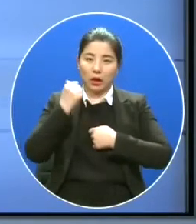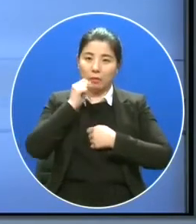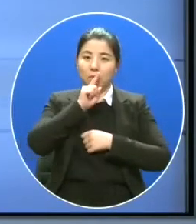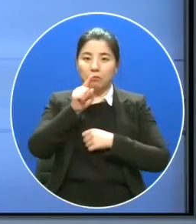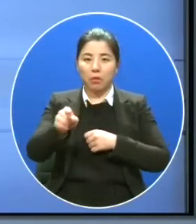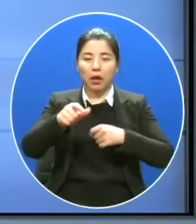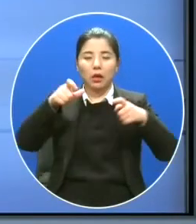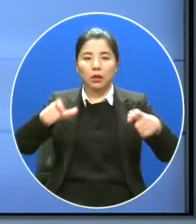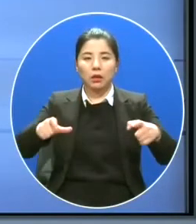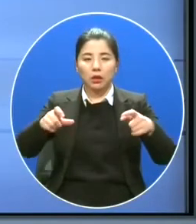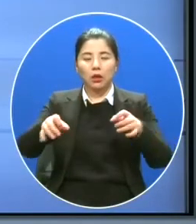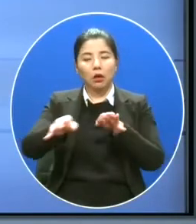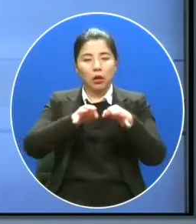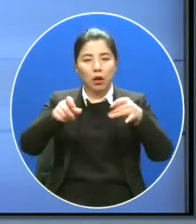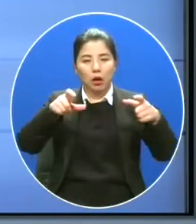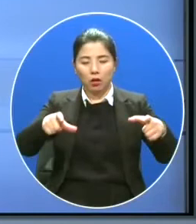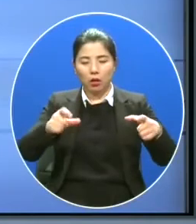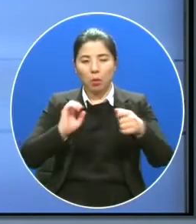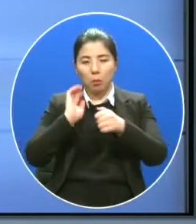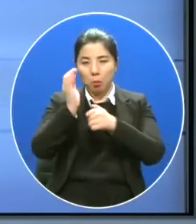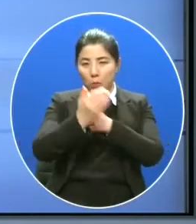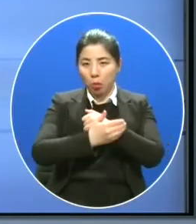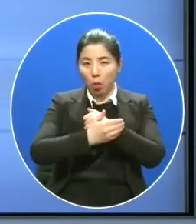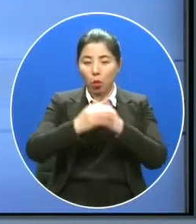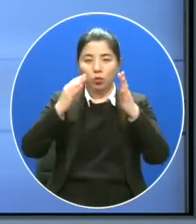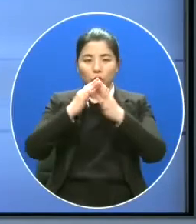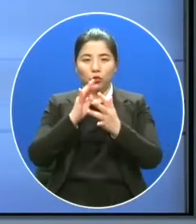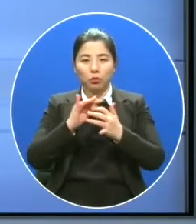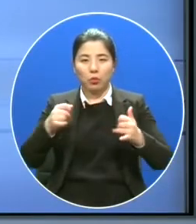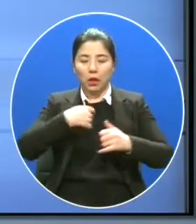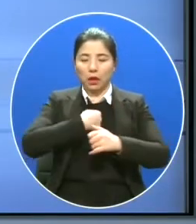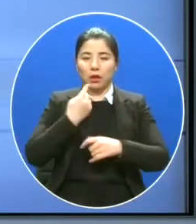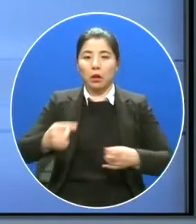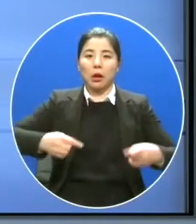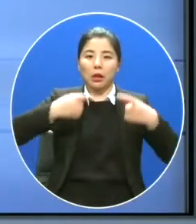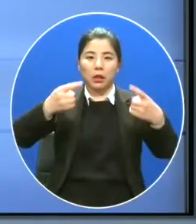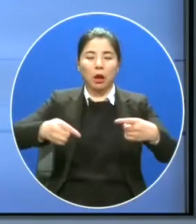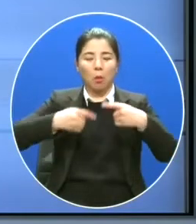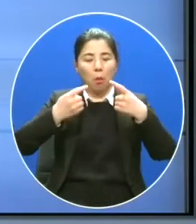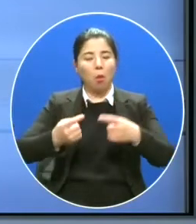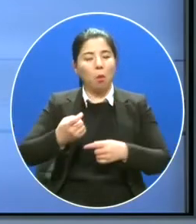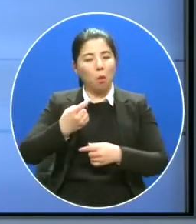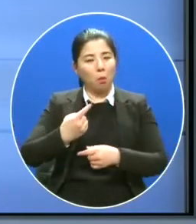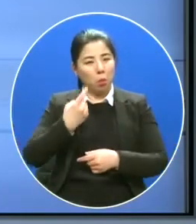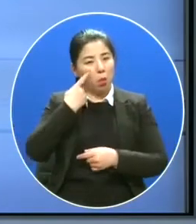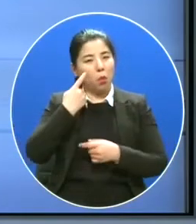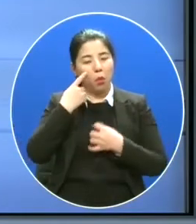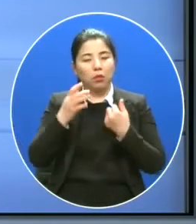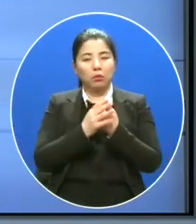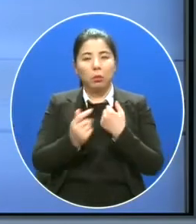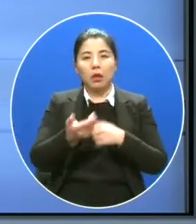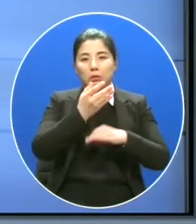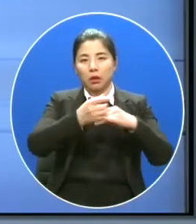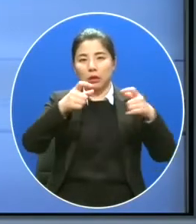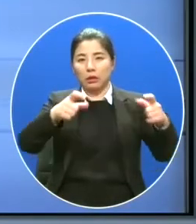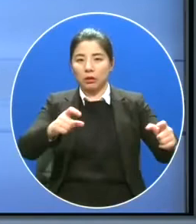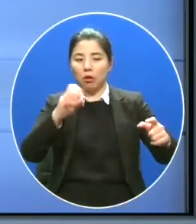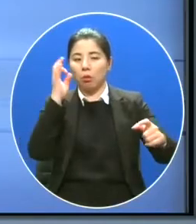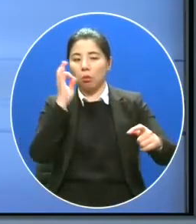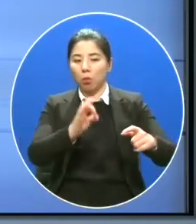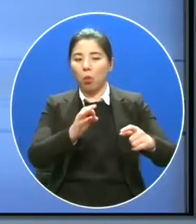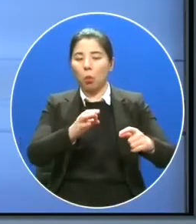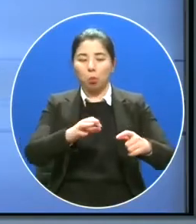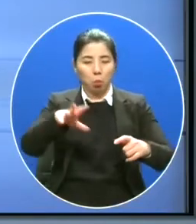지키자면서 지역 상권 보호까지 염두에 둔 군민들의 자발적 참여가 돋보였다는 점에서 다른